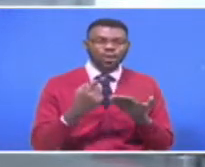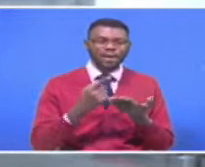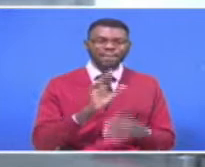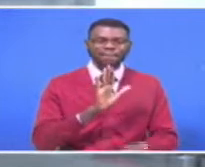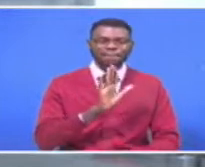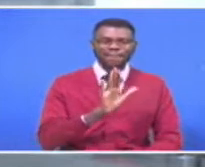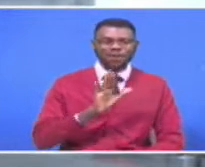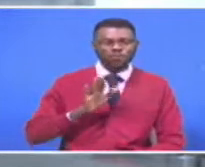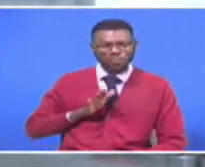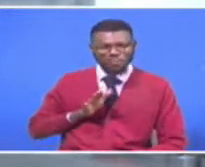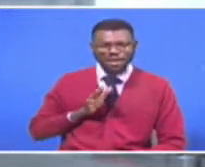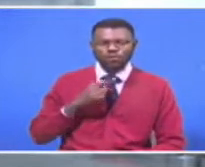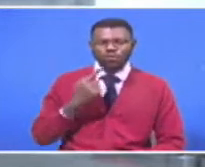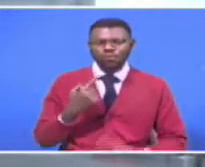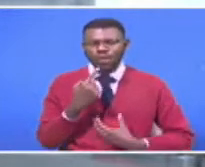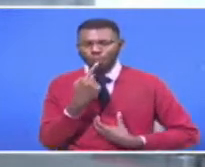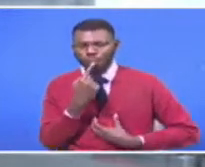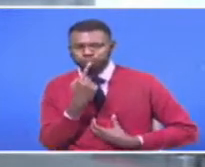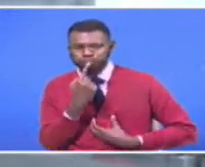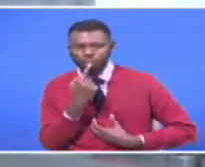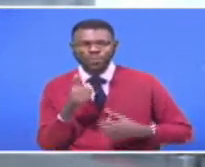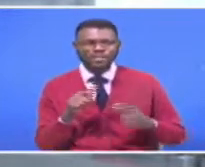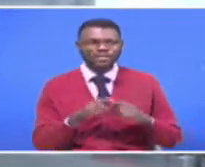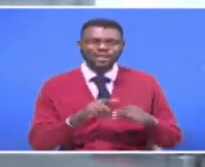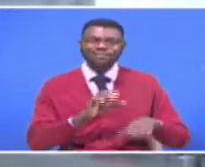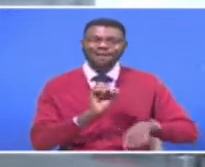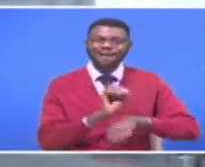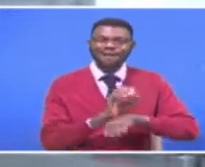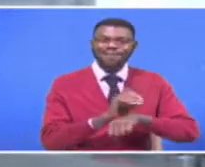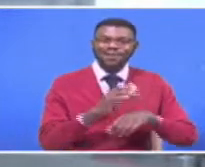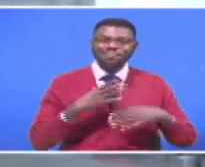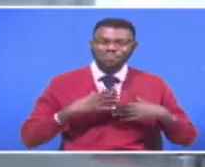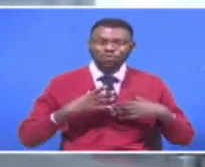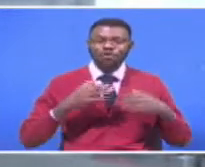kutambua wale ambao wanaonyonyesha na kutoa msisitizo katika jamii kwamba ni vyema kina mama